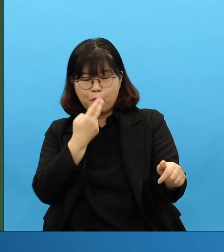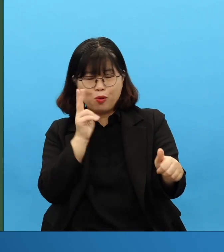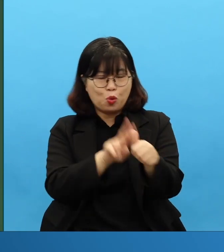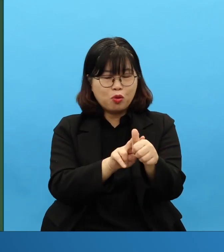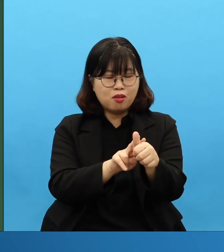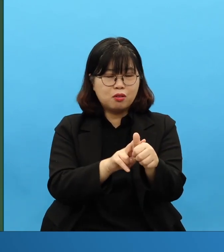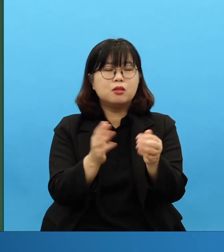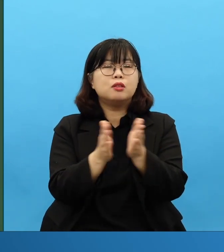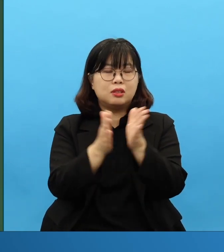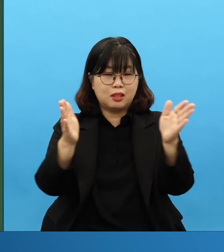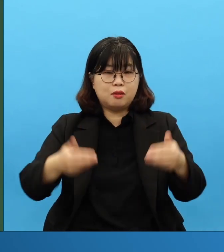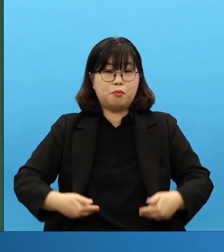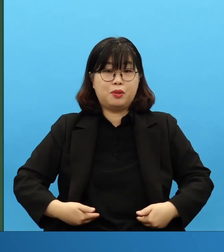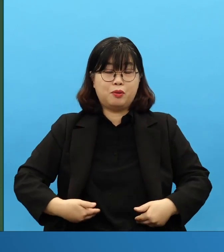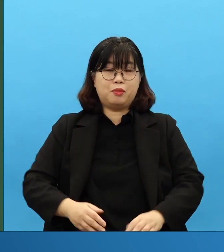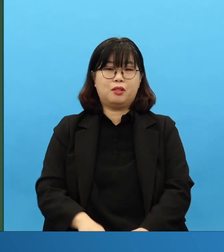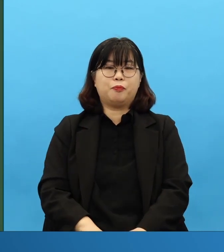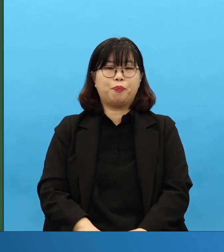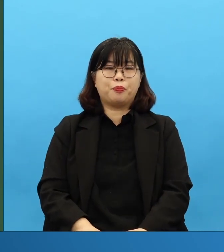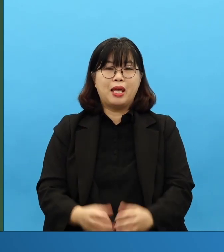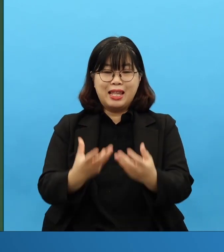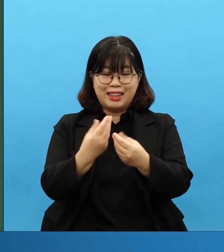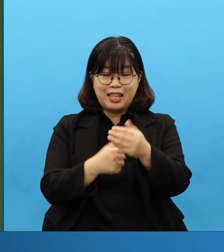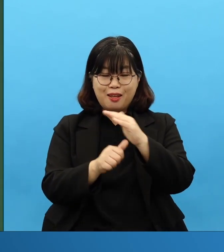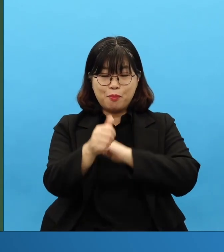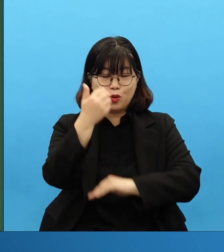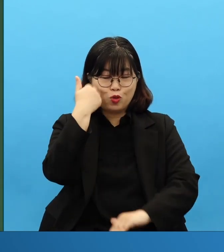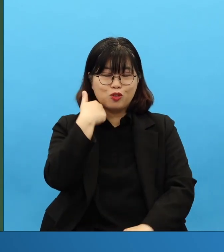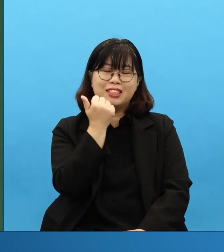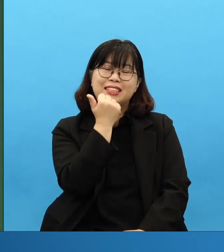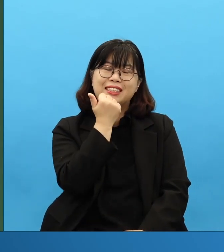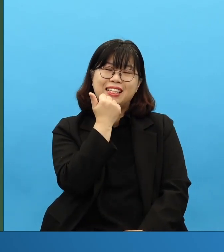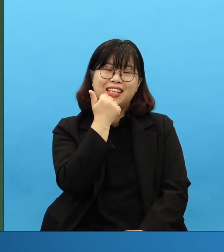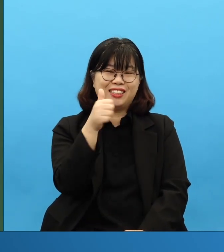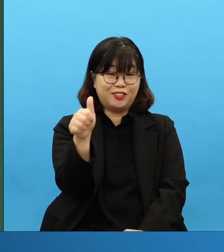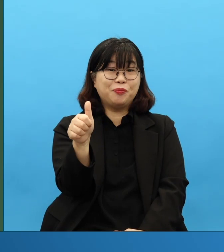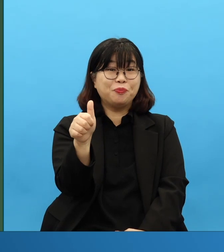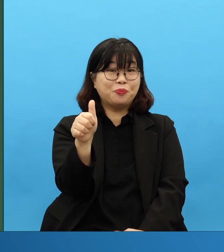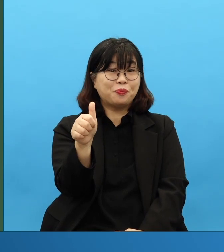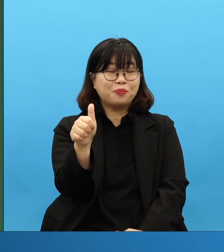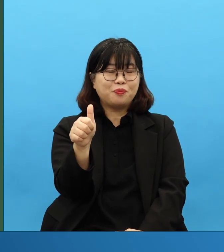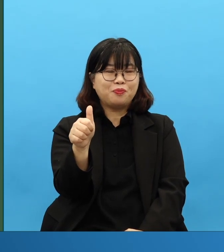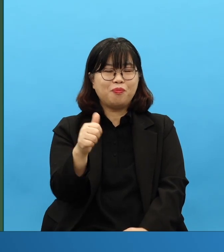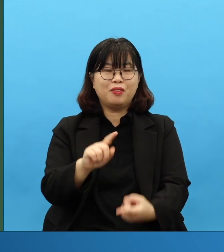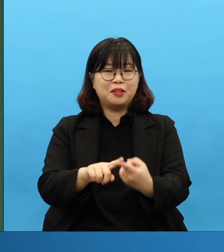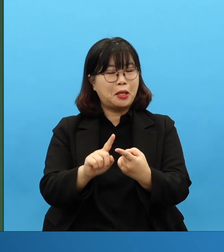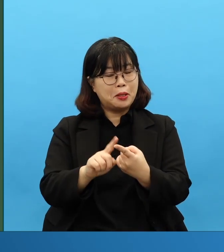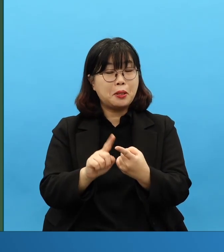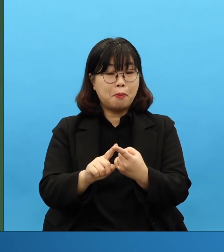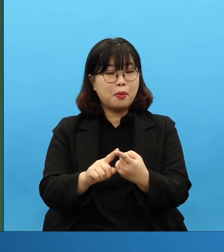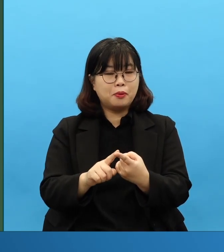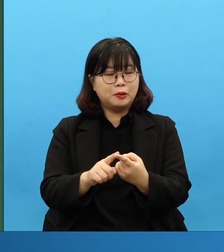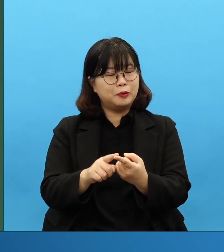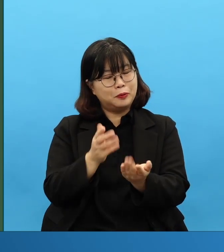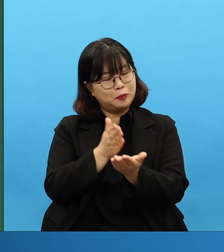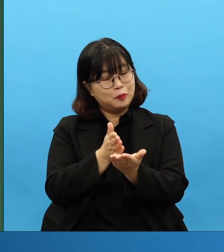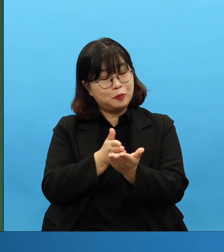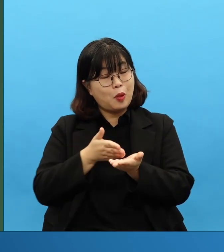では、その中で今日は 이삭을 보는 겁니다. 이삭을 お 話し いたします. 계속 좀 봐야 되겠습니다만은 산업성교